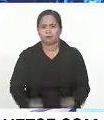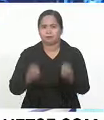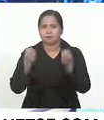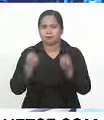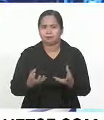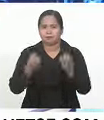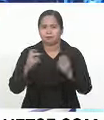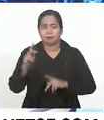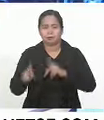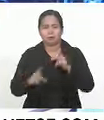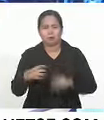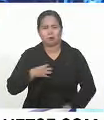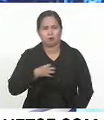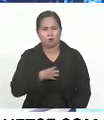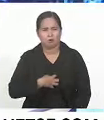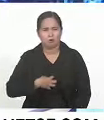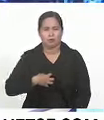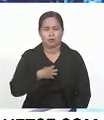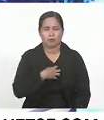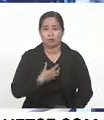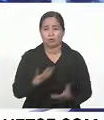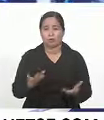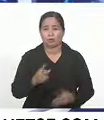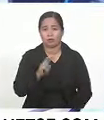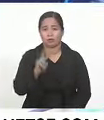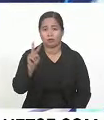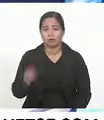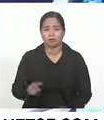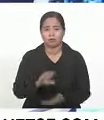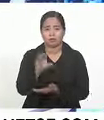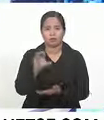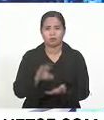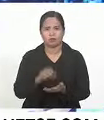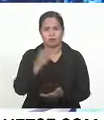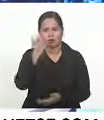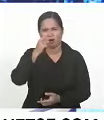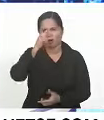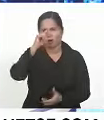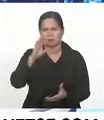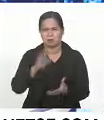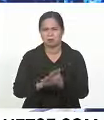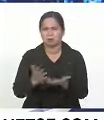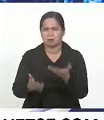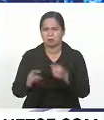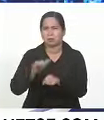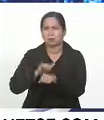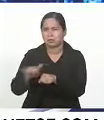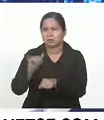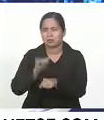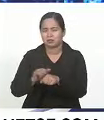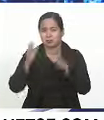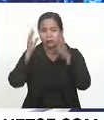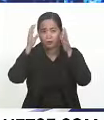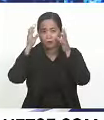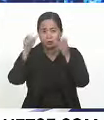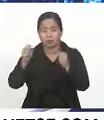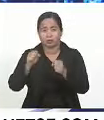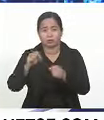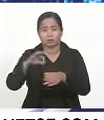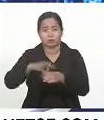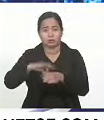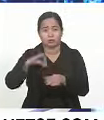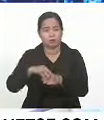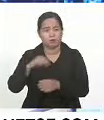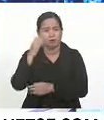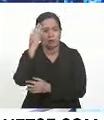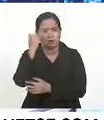Libo-libong mga tao ang nagprotesta sa kabisera ng Venezuela laban sa pinaniniwalaan nilang dinayang resulta ng presidential election kung